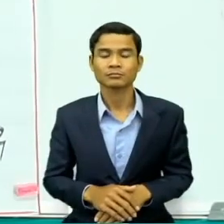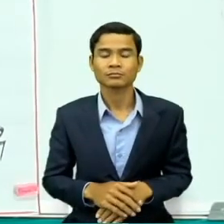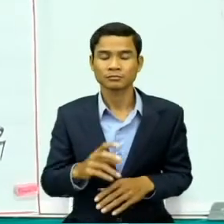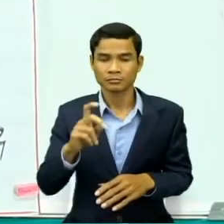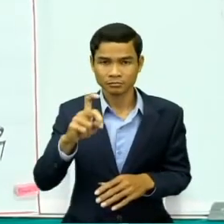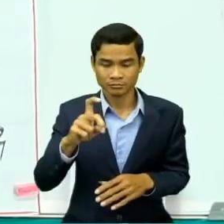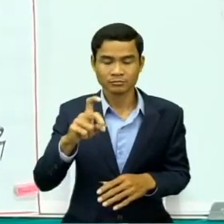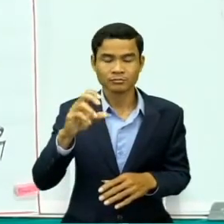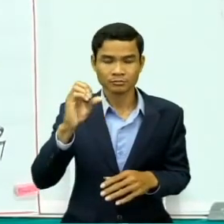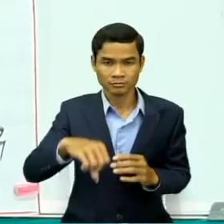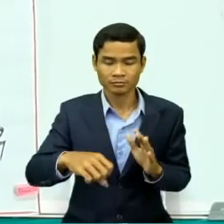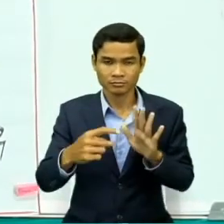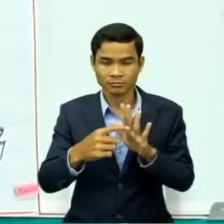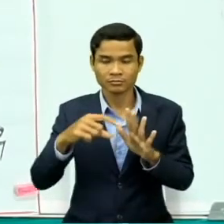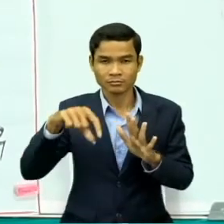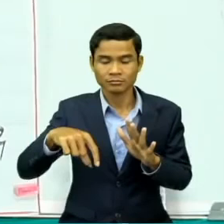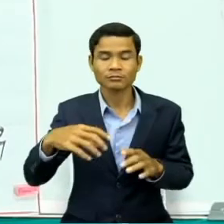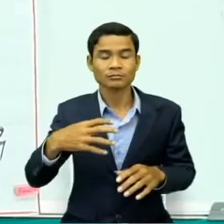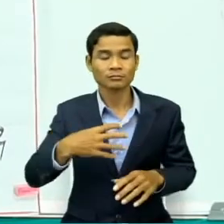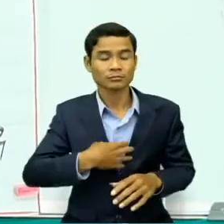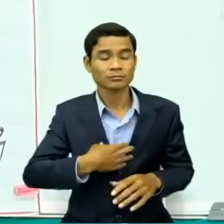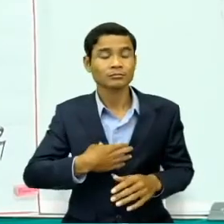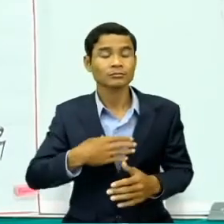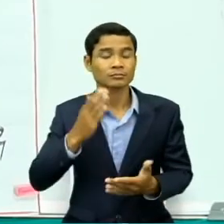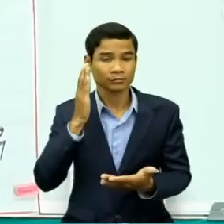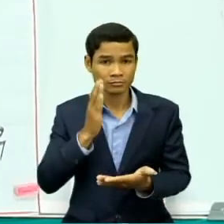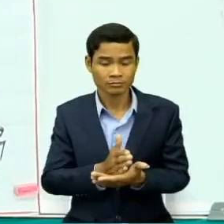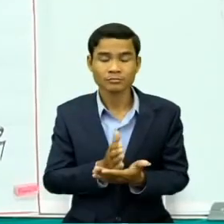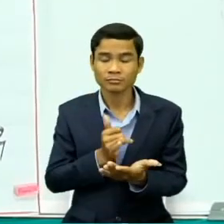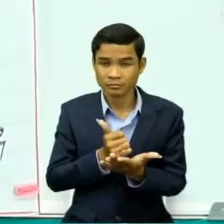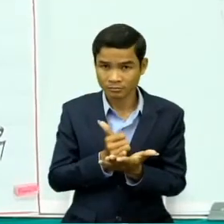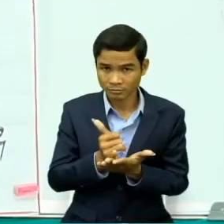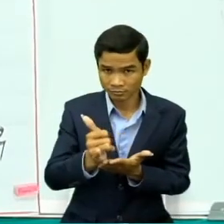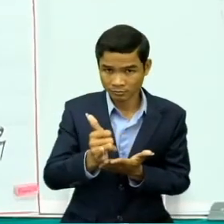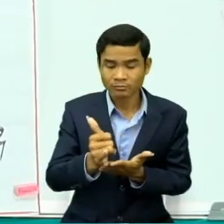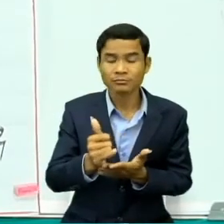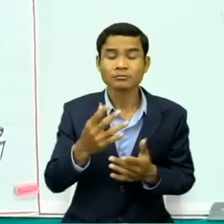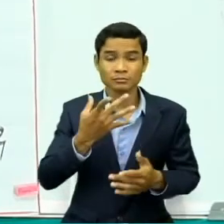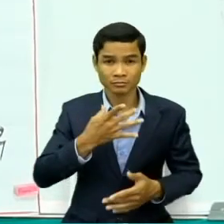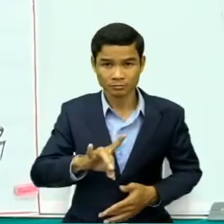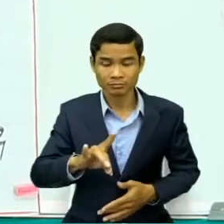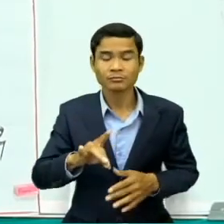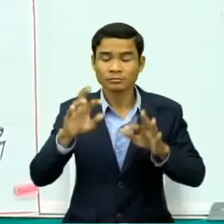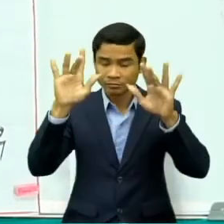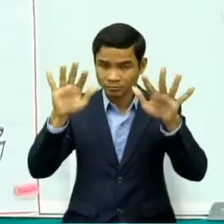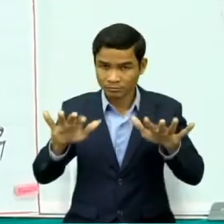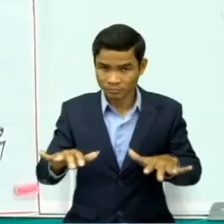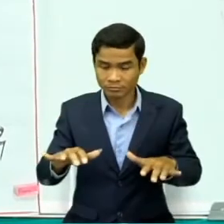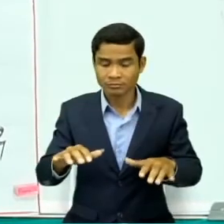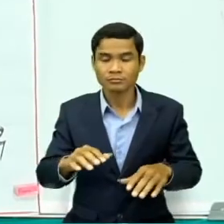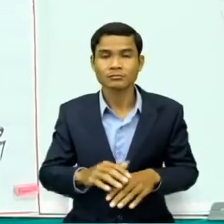plok chang chop chua ro san pro pleang